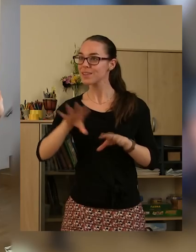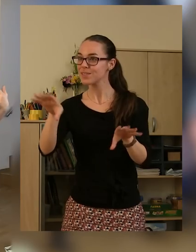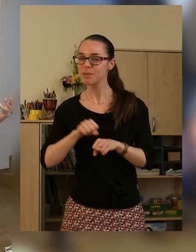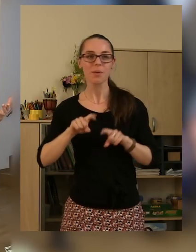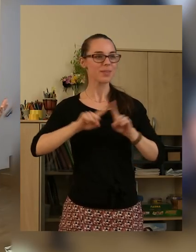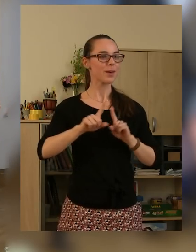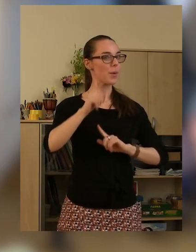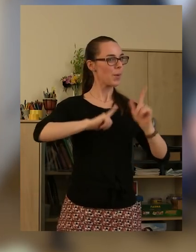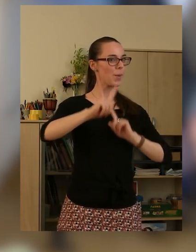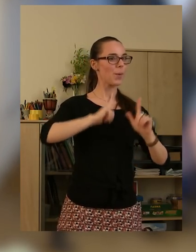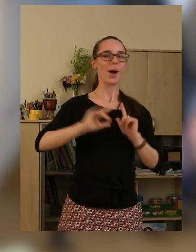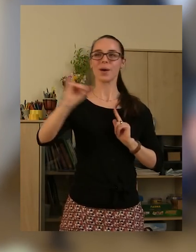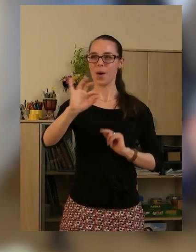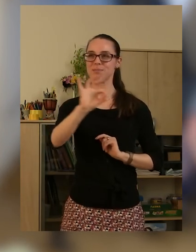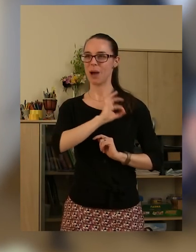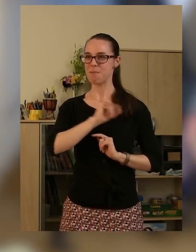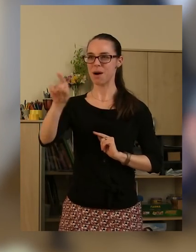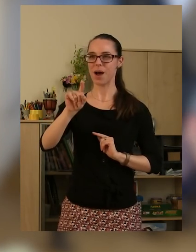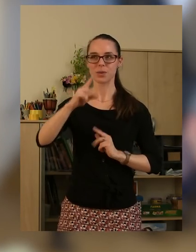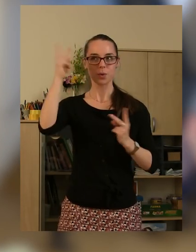Možná to máte rádi.